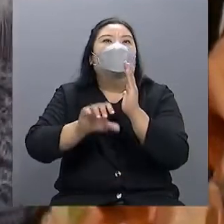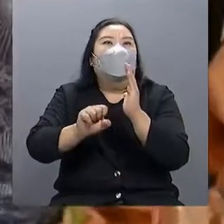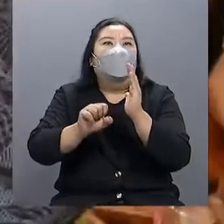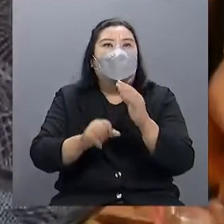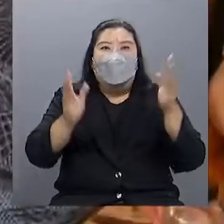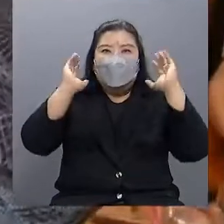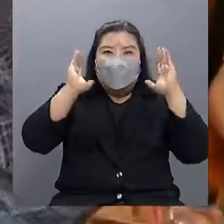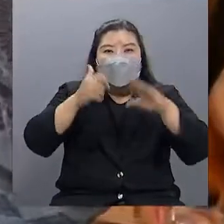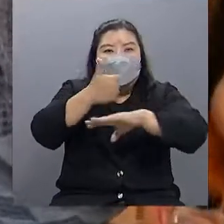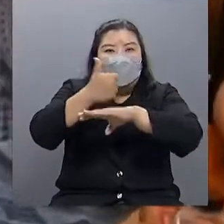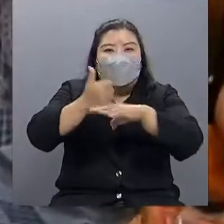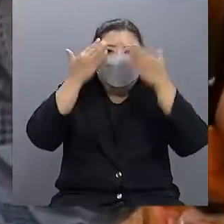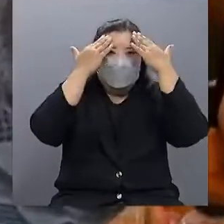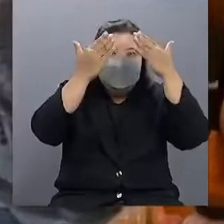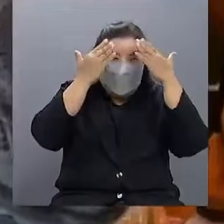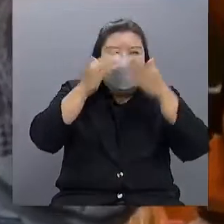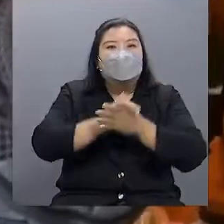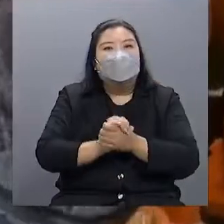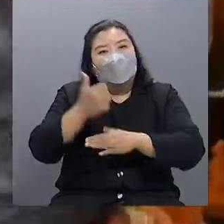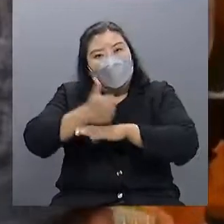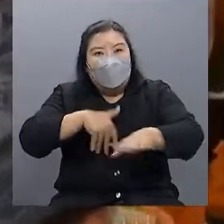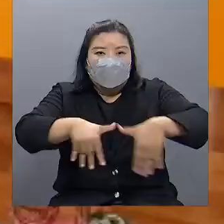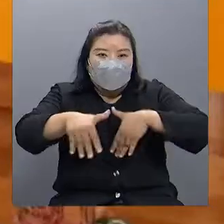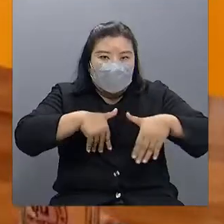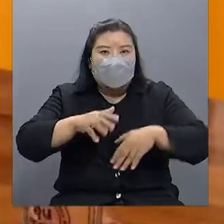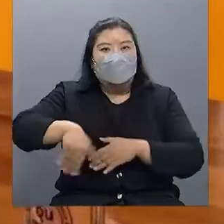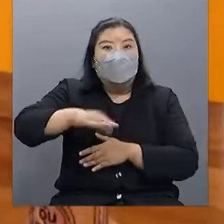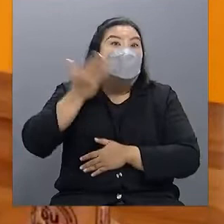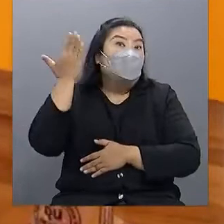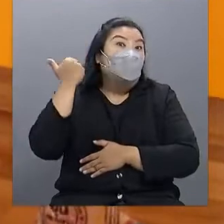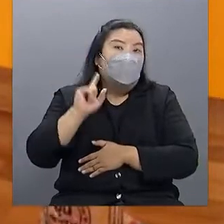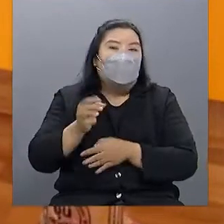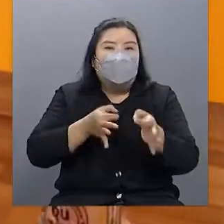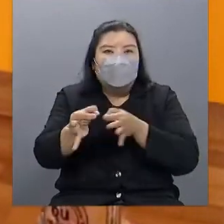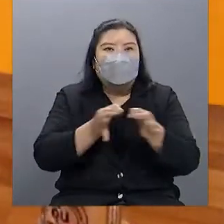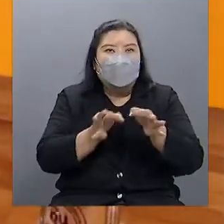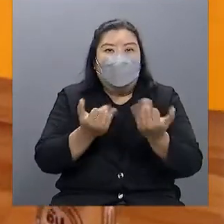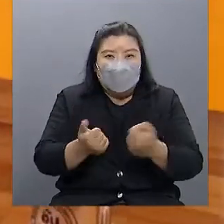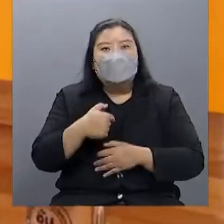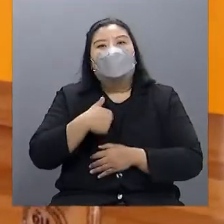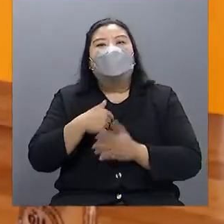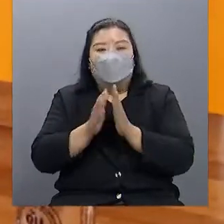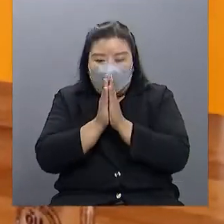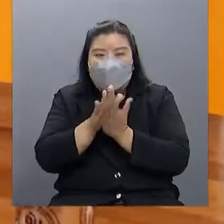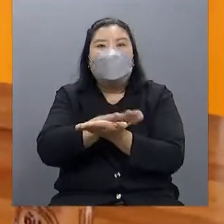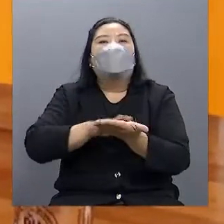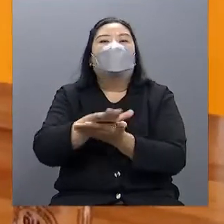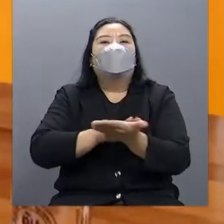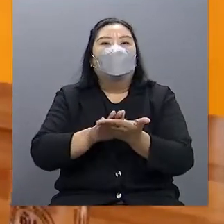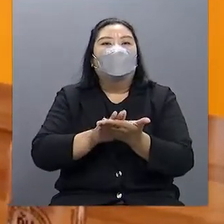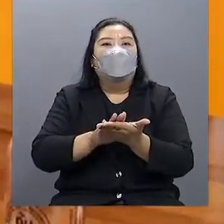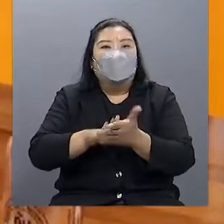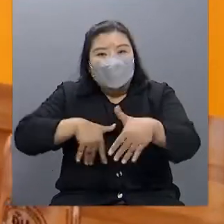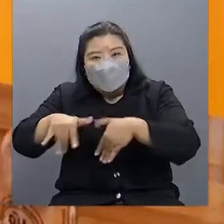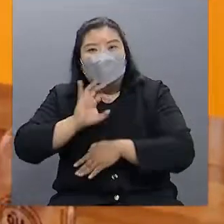นผู้นำศาสนาตัวแทนชาวบ้านถึงเหตุการณ์ที่เกิดขึ้นค่ะพร้อมกันนี้ก็ได้ขอโทษที่ทำให้ชาวบ้านผู้บริสุทธิ์เกิดความตื่นตระหนกถึงปฏิบัติ